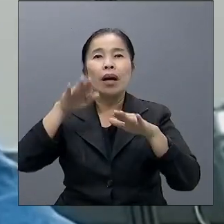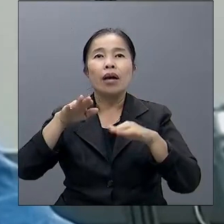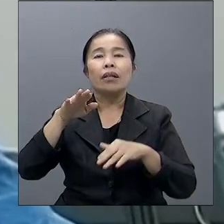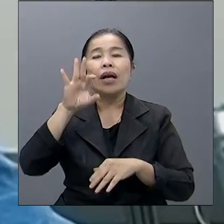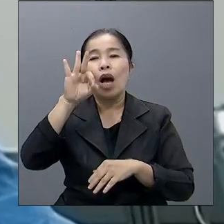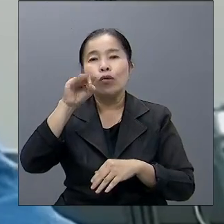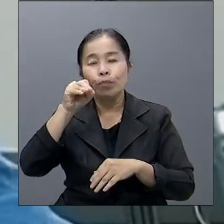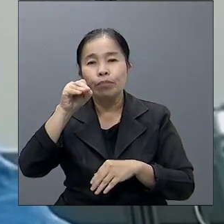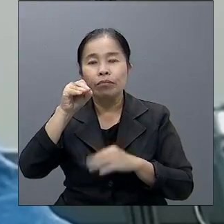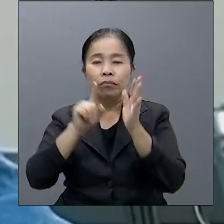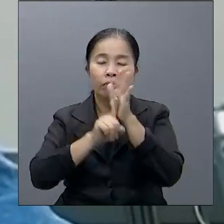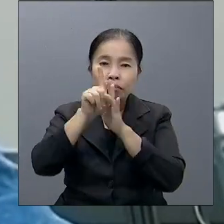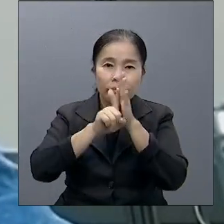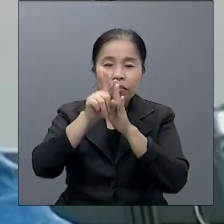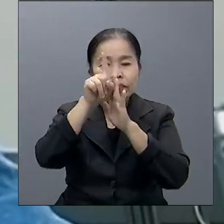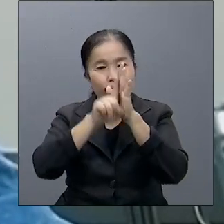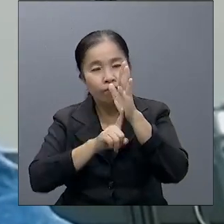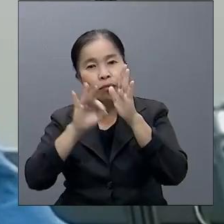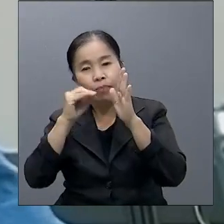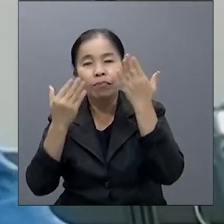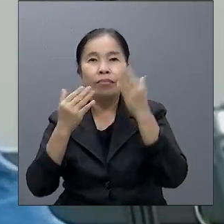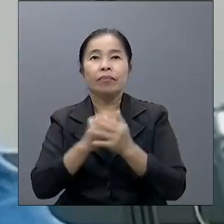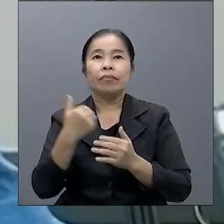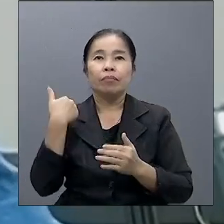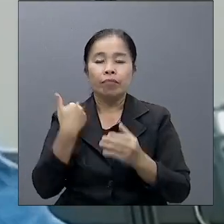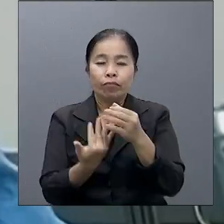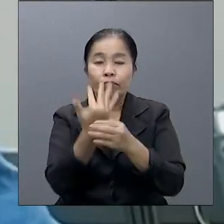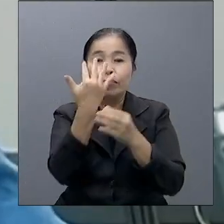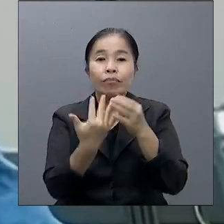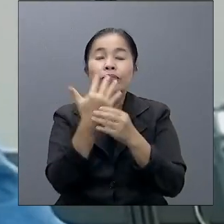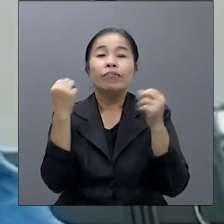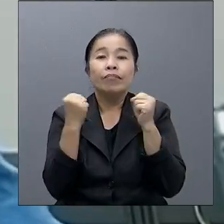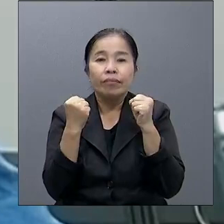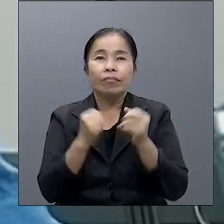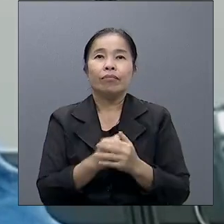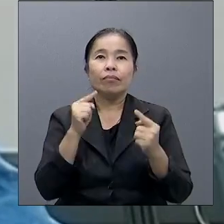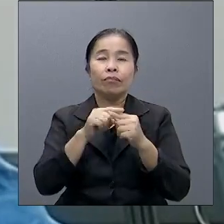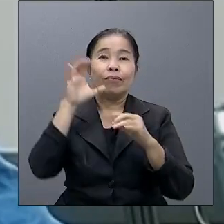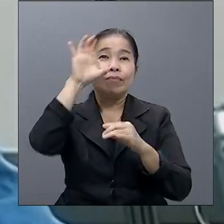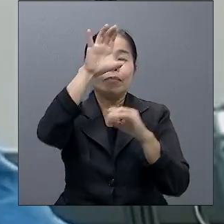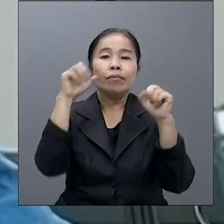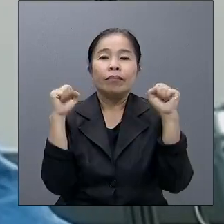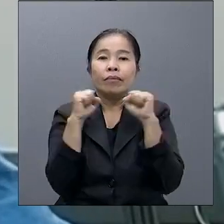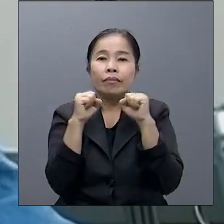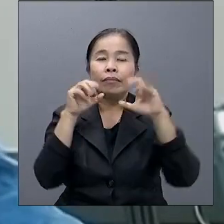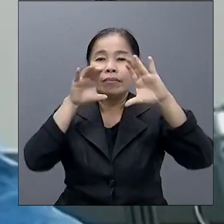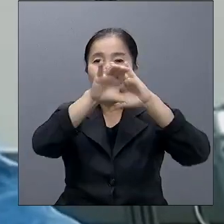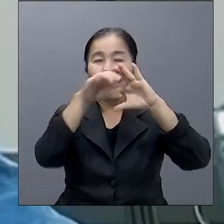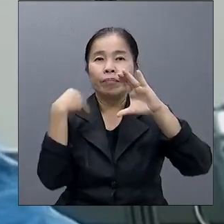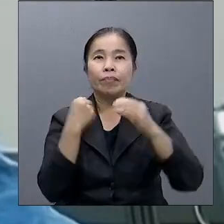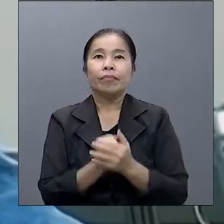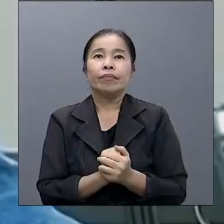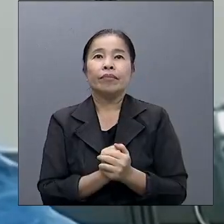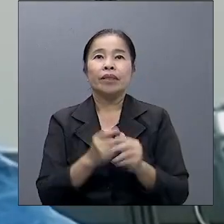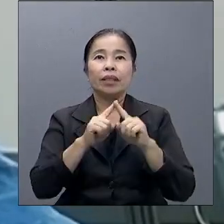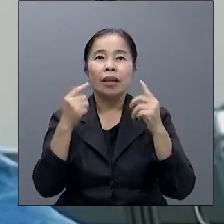เซียสขึ้นต่ำมากๆนะในตู้เย็นในอย่างมันก็เท่าไหร่นะถ้าในช่องแข็งอย่างมากก็ลบ8 ลบ10นี่ก็ถือว่าเย็นมากแล ้